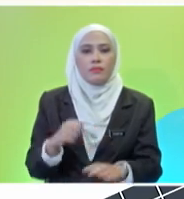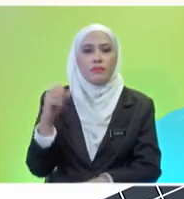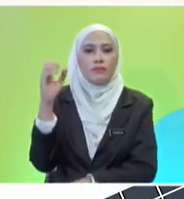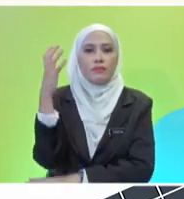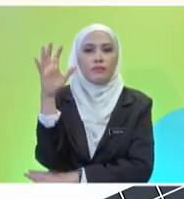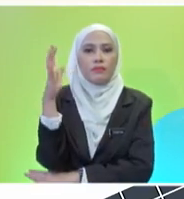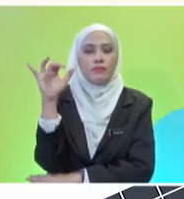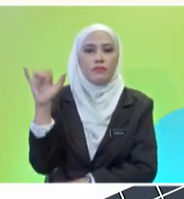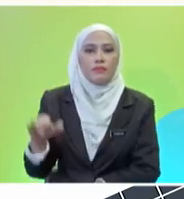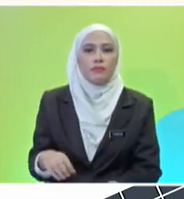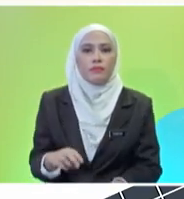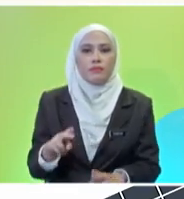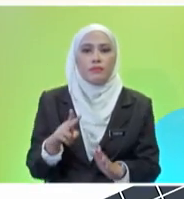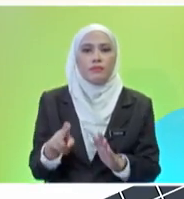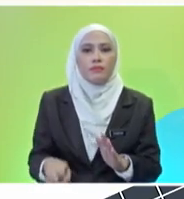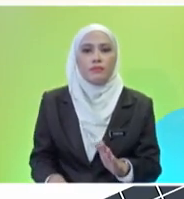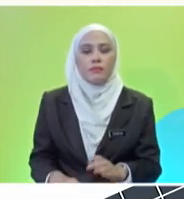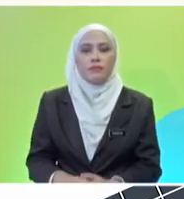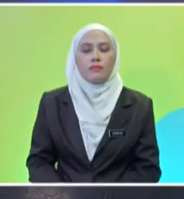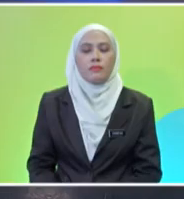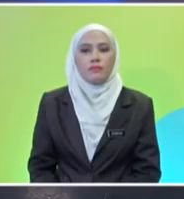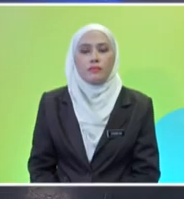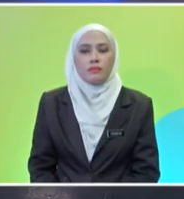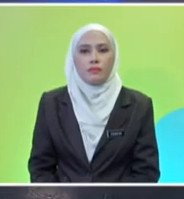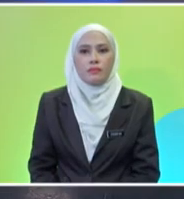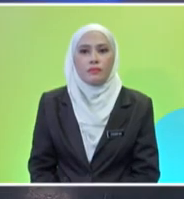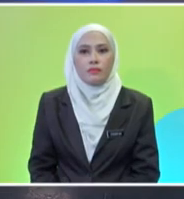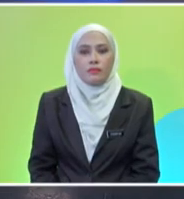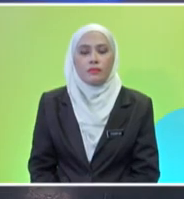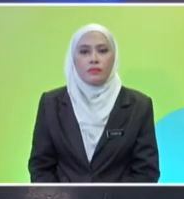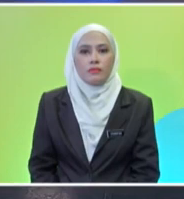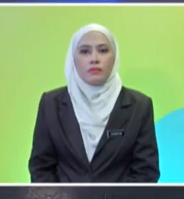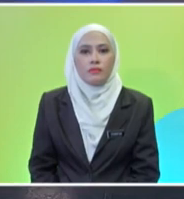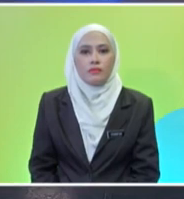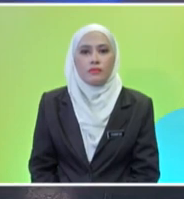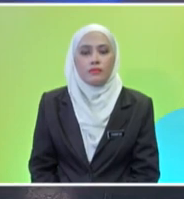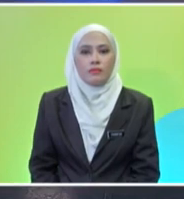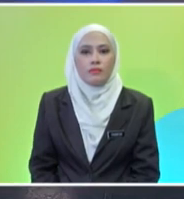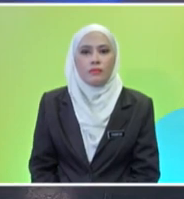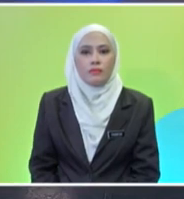pokok yang rendah jawaban kata sendirinya betul gendang